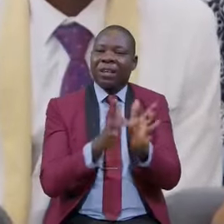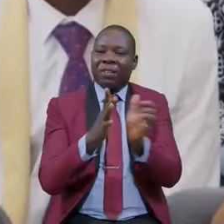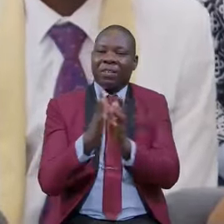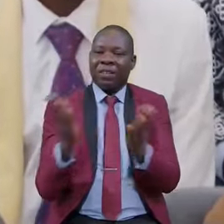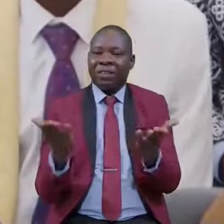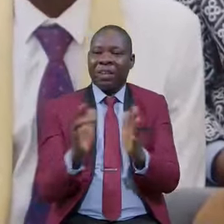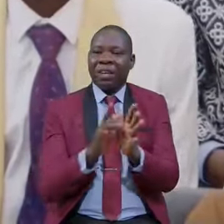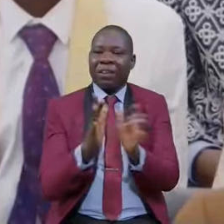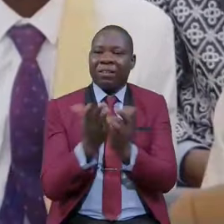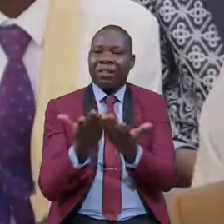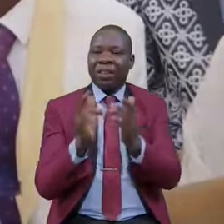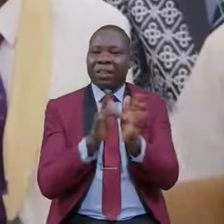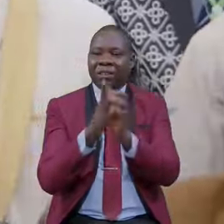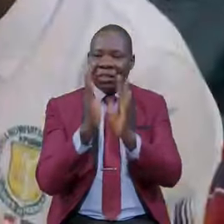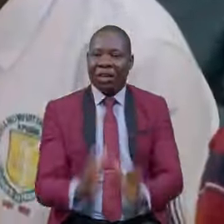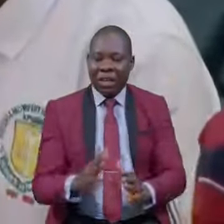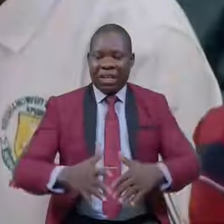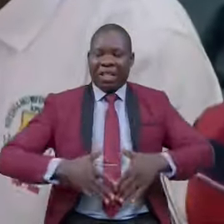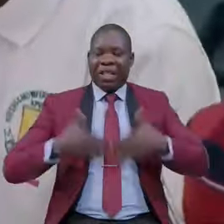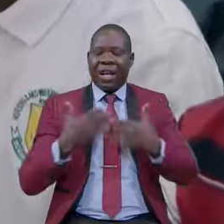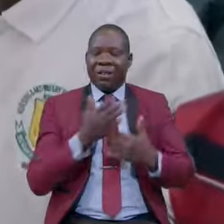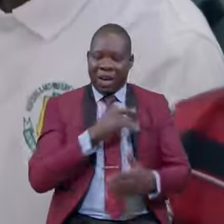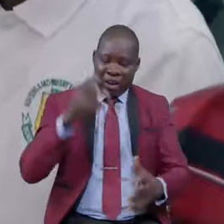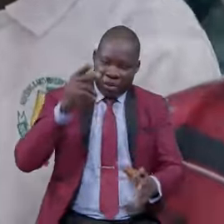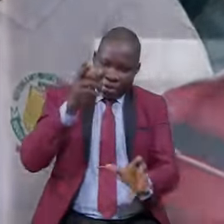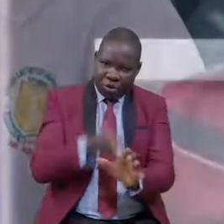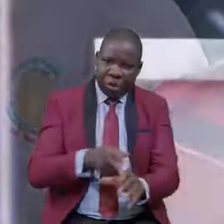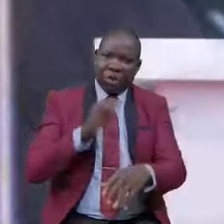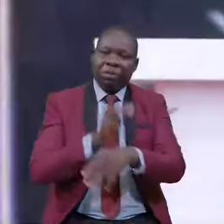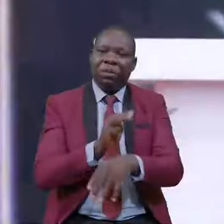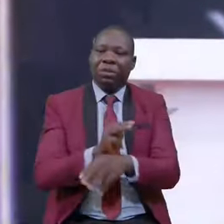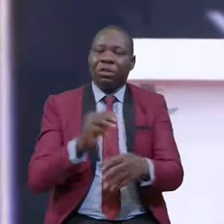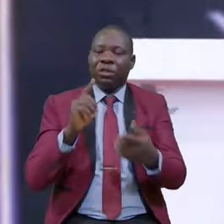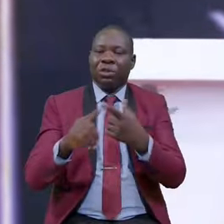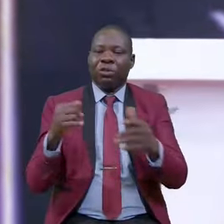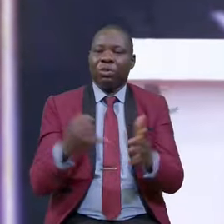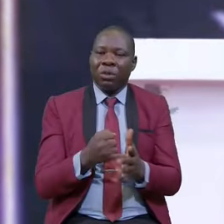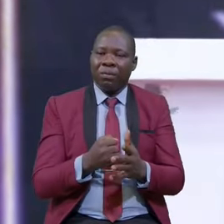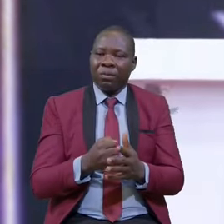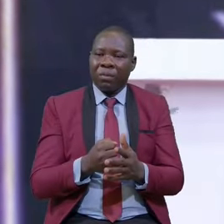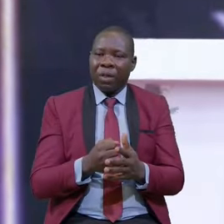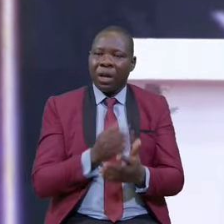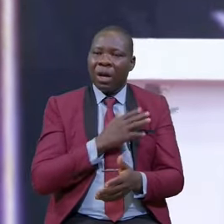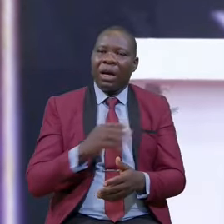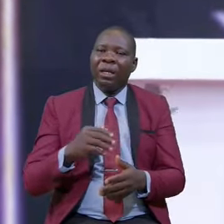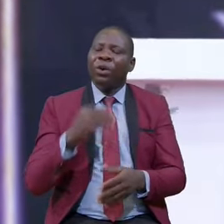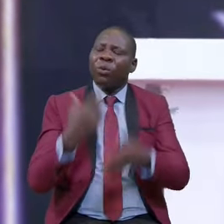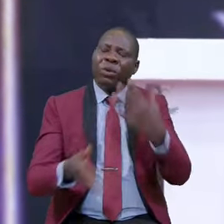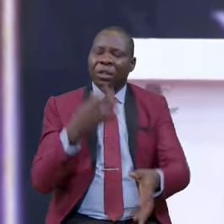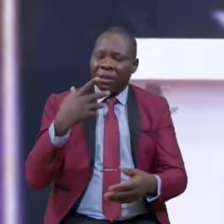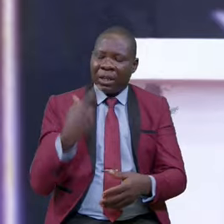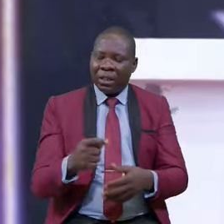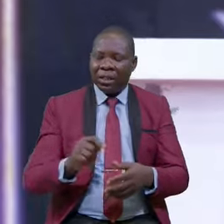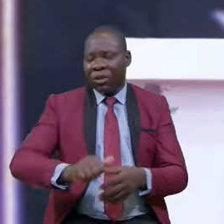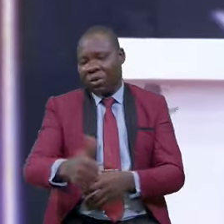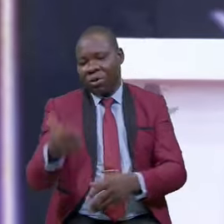And it comes to et you cela today. Te parvient aujourd'hui. Whatever the other name ça, of your ministry, non,